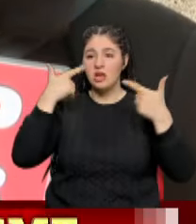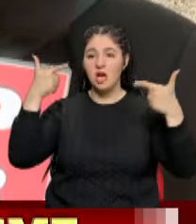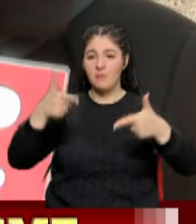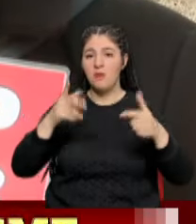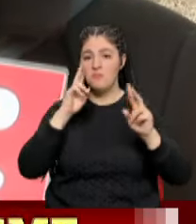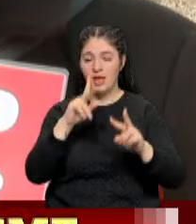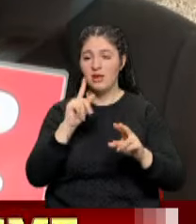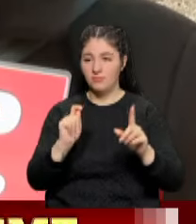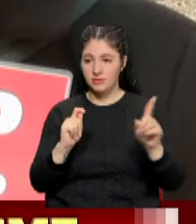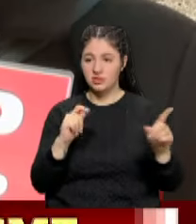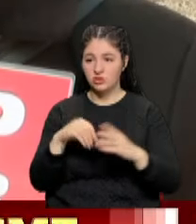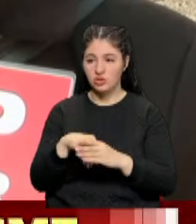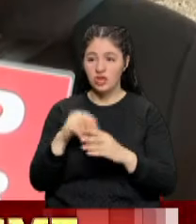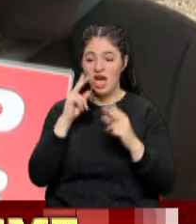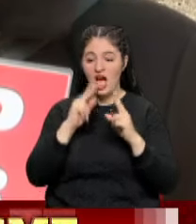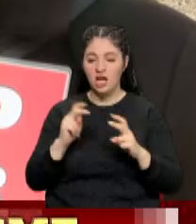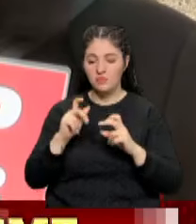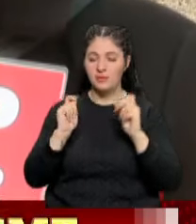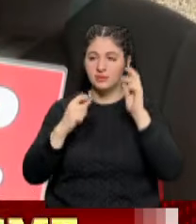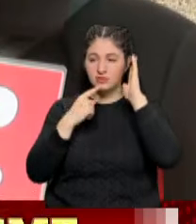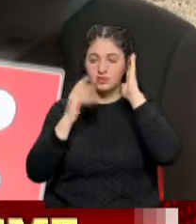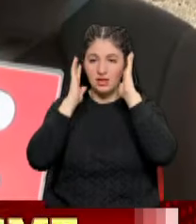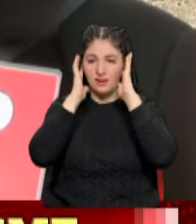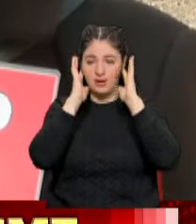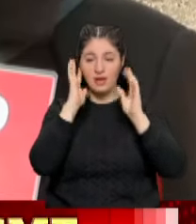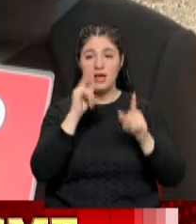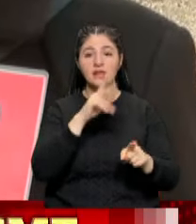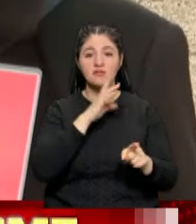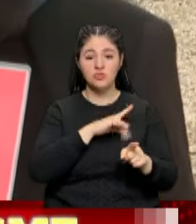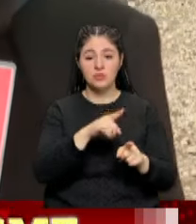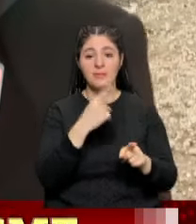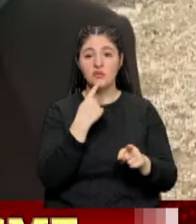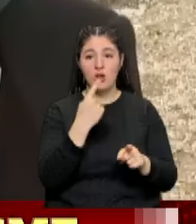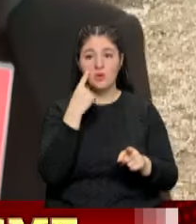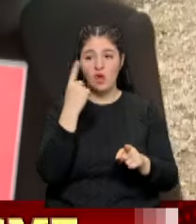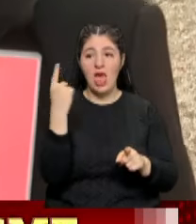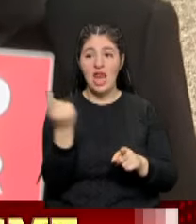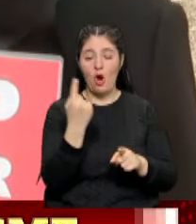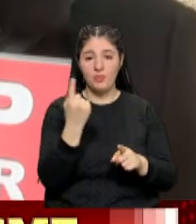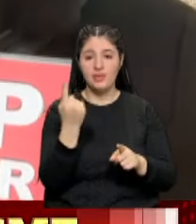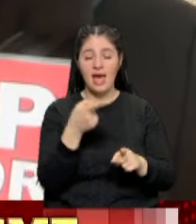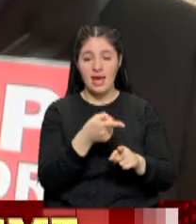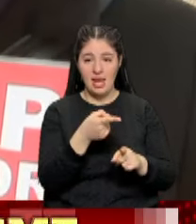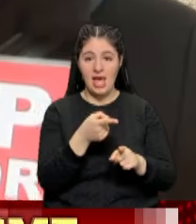diye. Araştırma yapılsın diye. Kızınız buradan bir iddiaya göre helikopterle